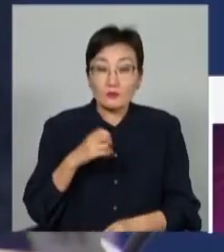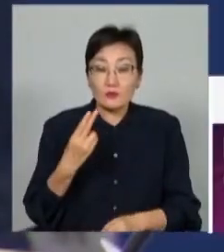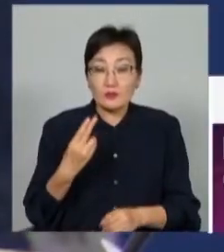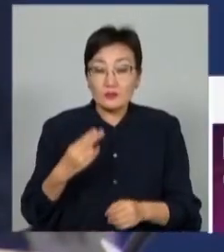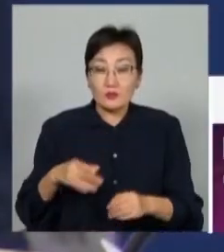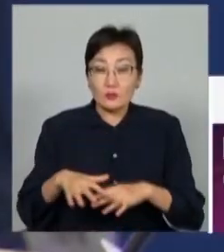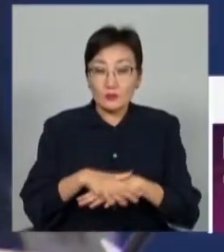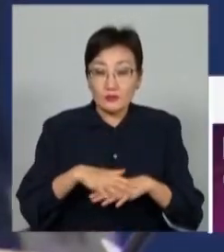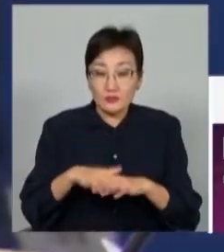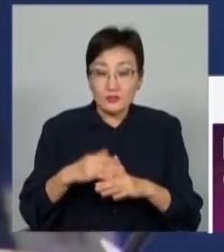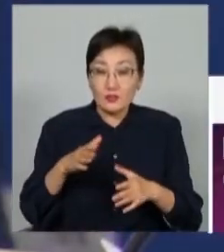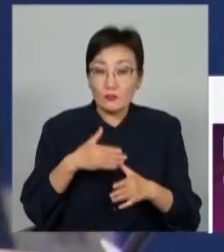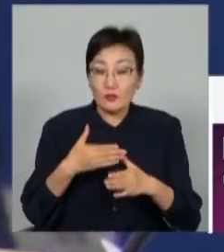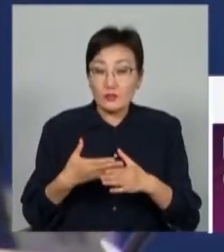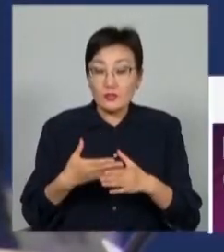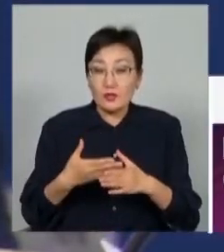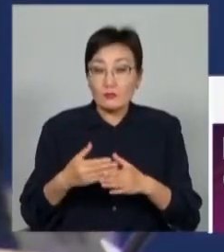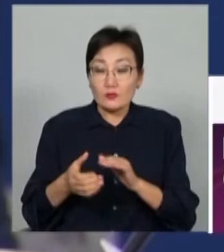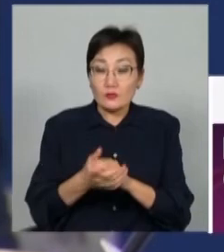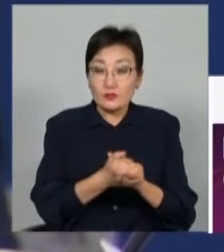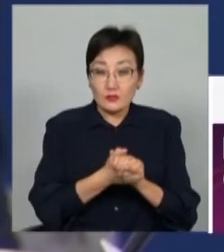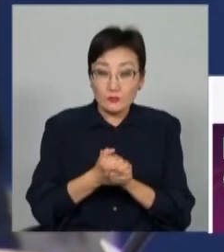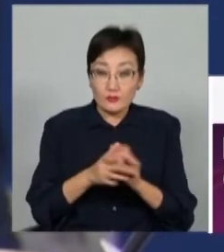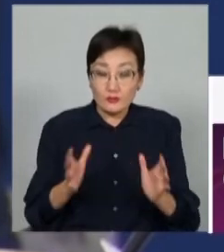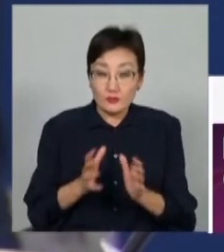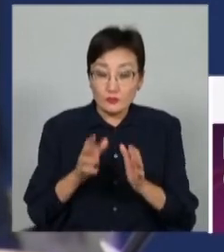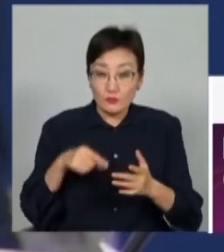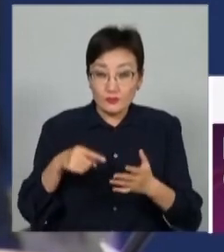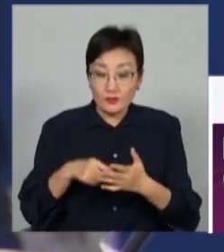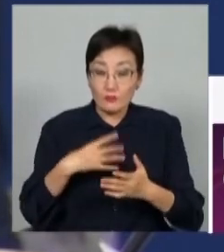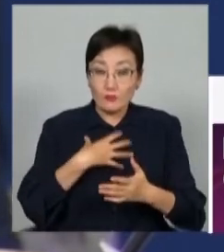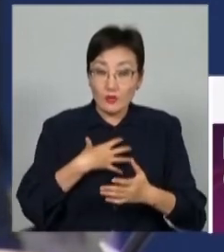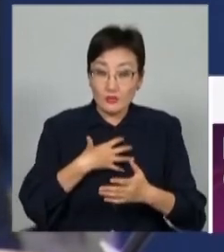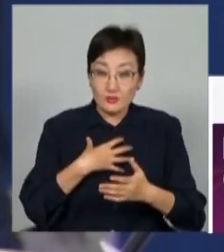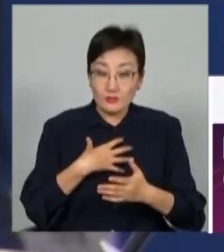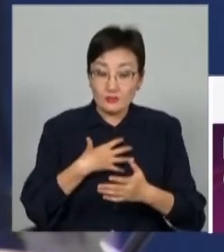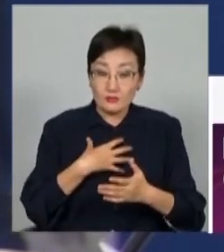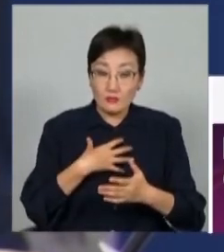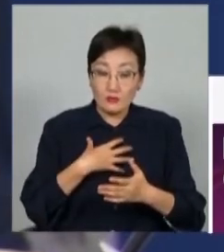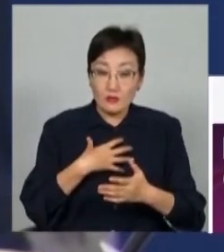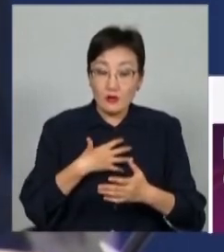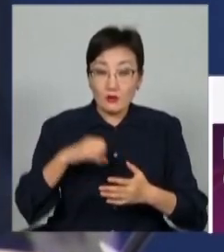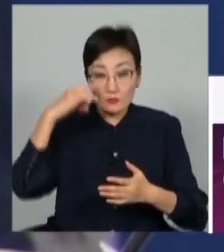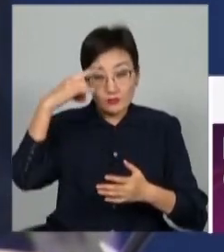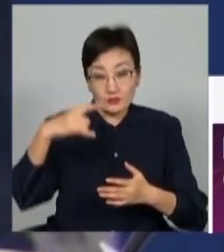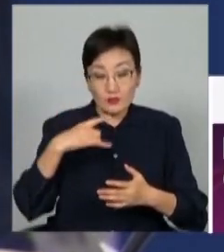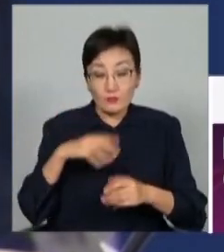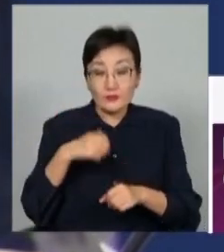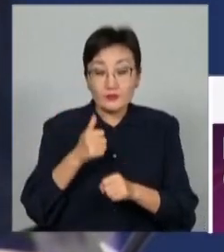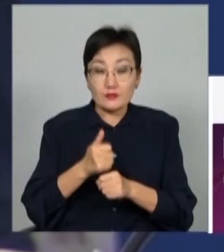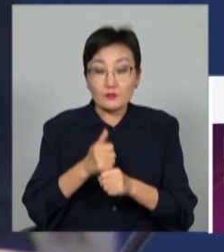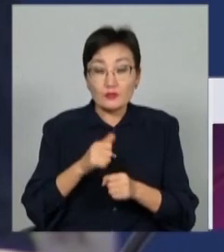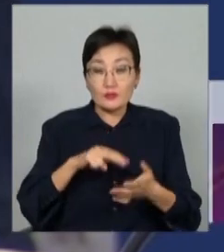үшін этносаралық және конфессияаралық татулықты сақтап қалу мәселесі маңызды екені сөзсіз. Қазақстандағы басты